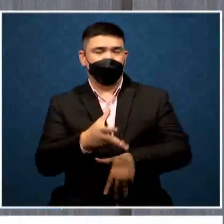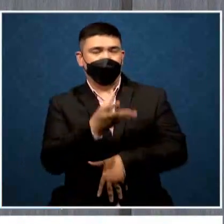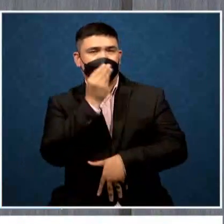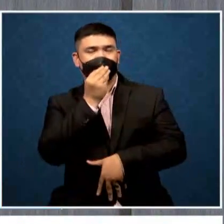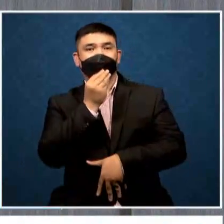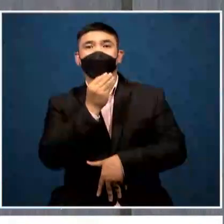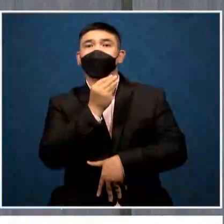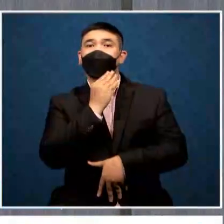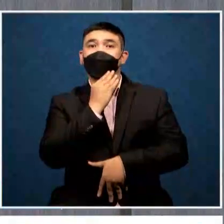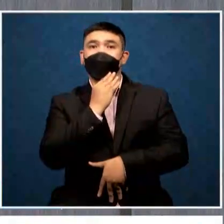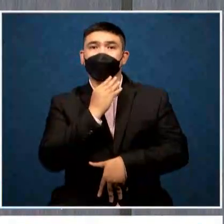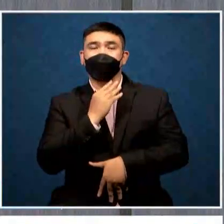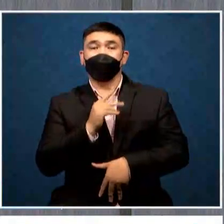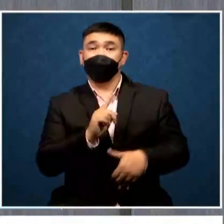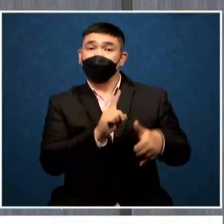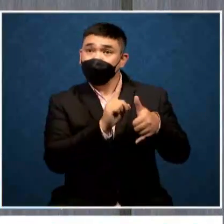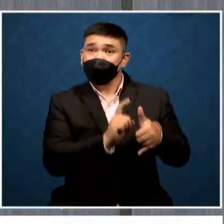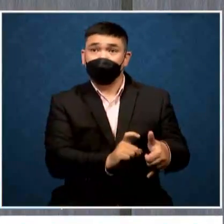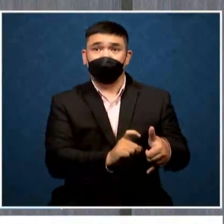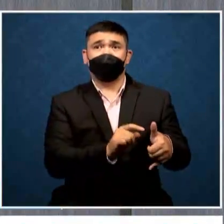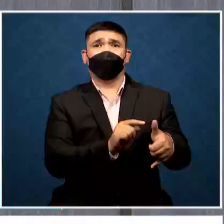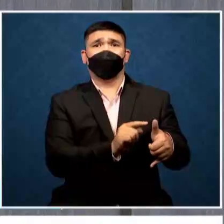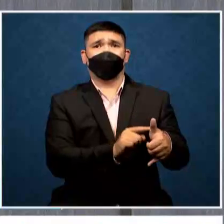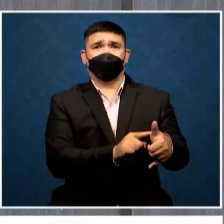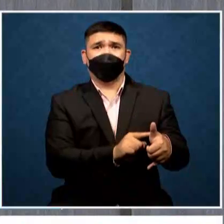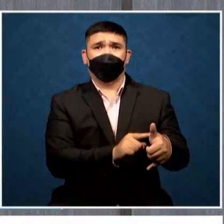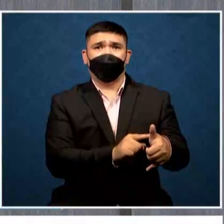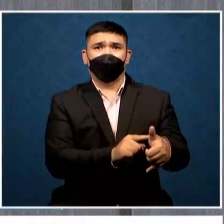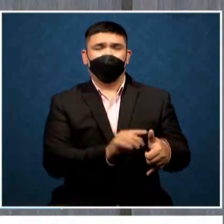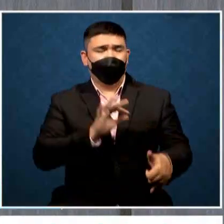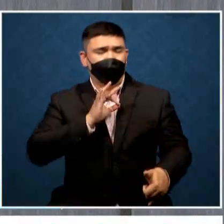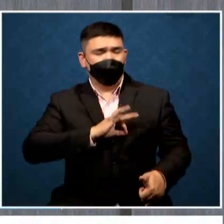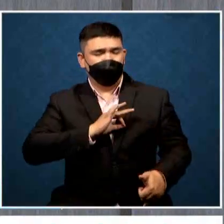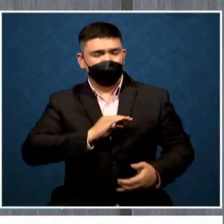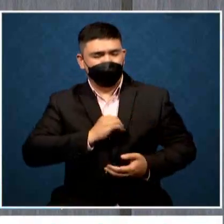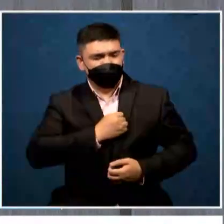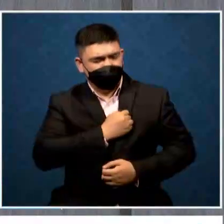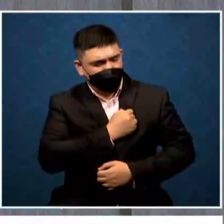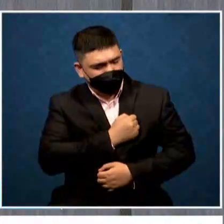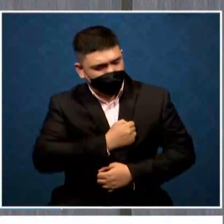ยิ่งคนที่สูญเสียยิ่งมีความรู้สึกที่รุนแรง